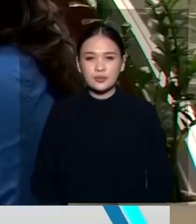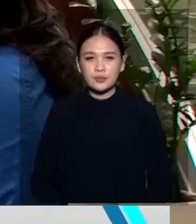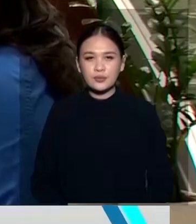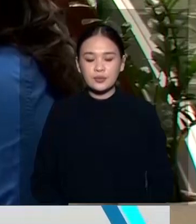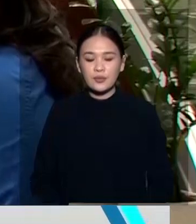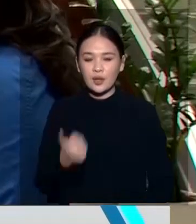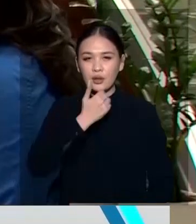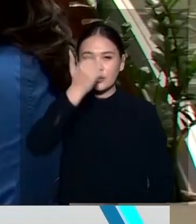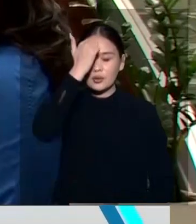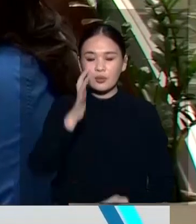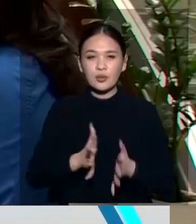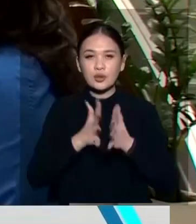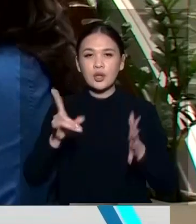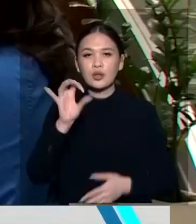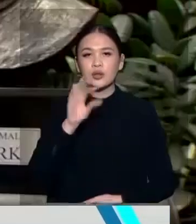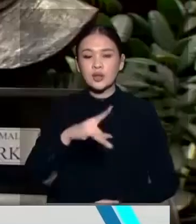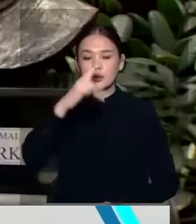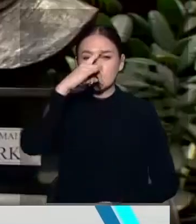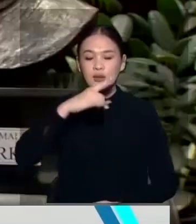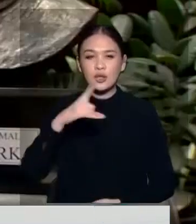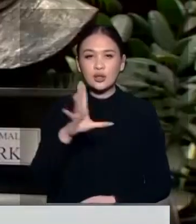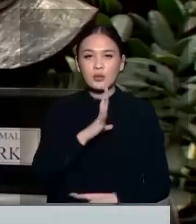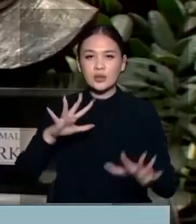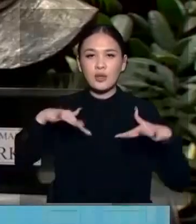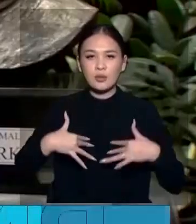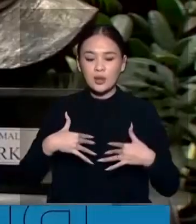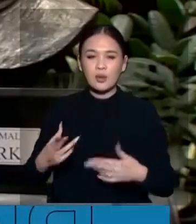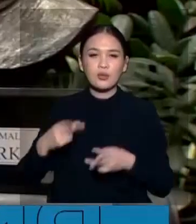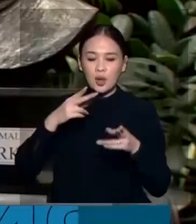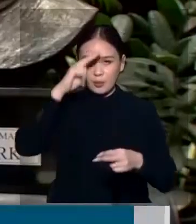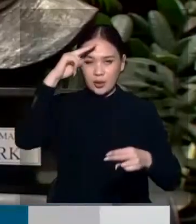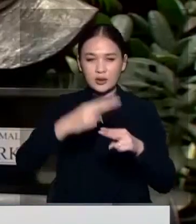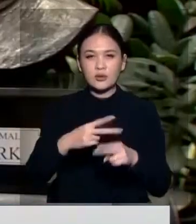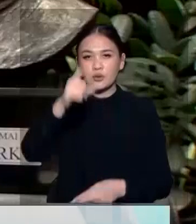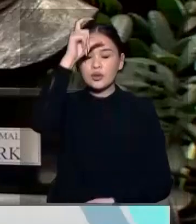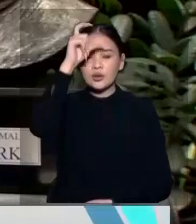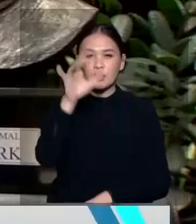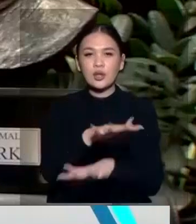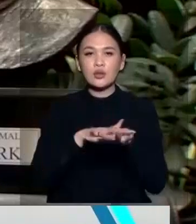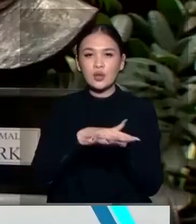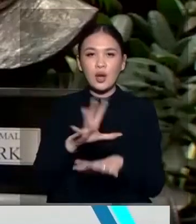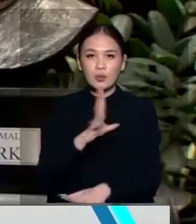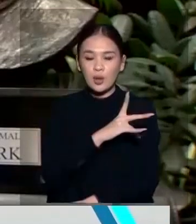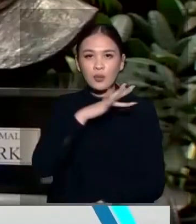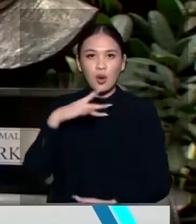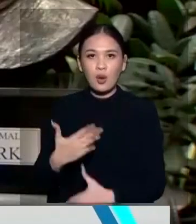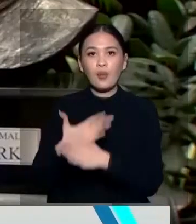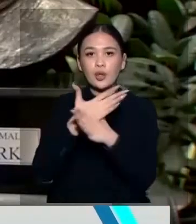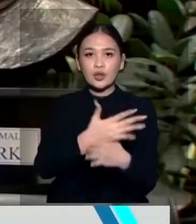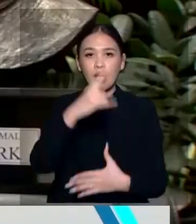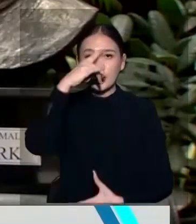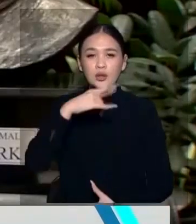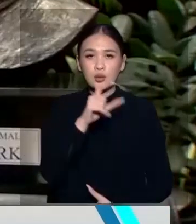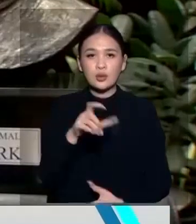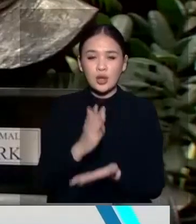Спасибо большое что от имени казахстанцев приехали выразить соболезнования в Братском турецкому народу поступает много предложений о помощи от казахстанцев